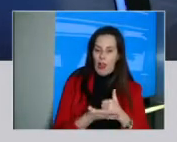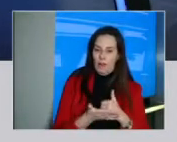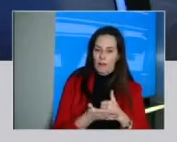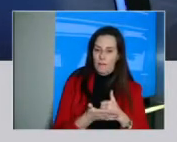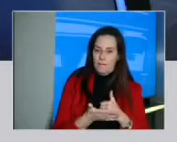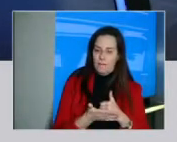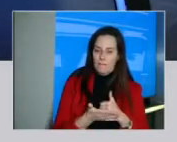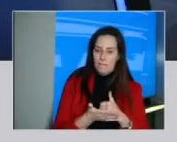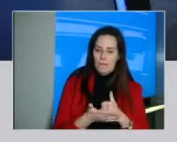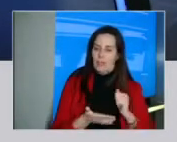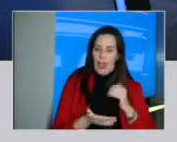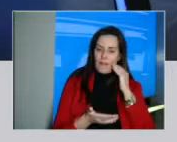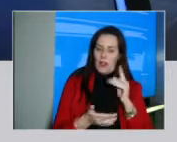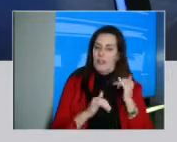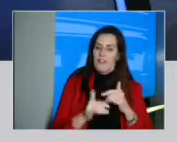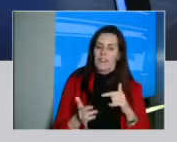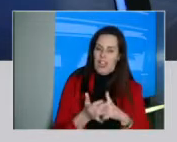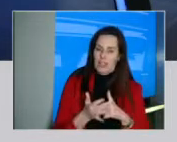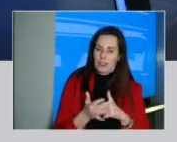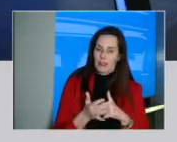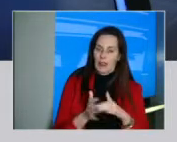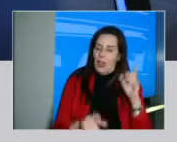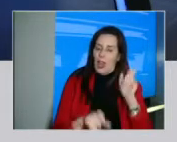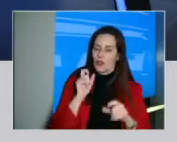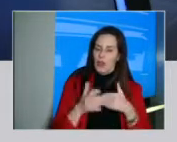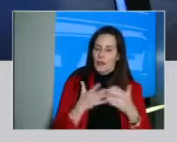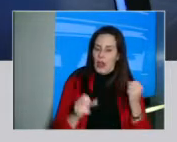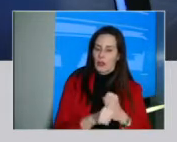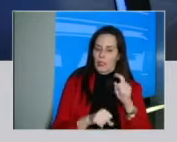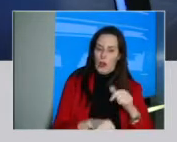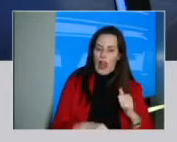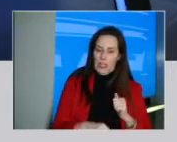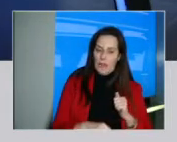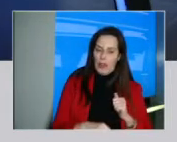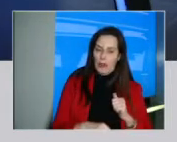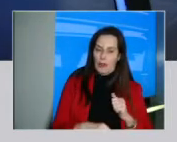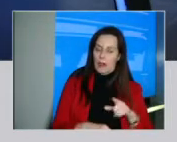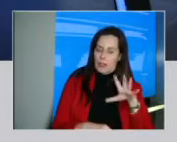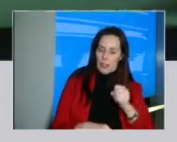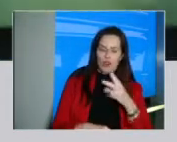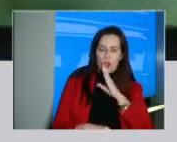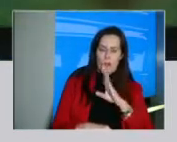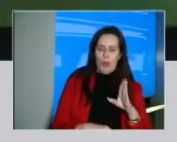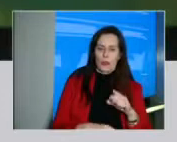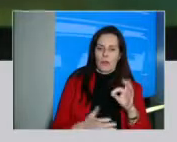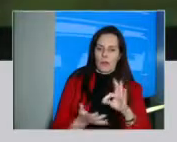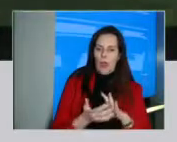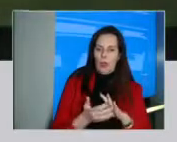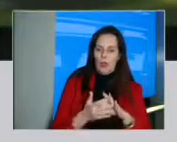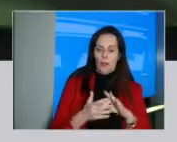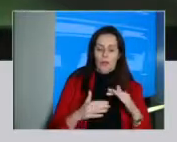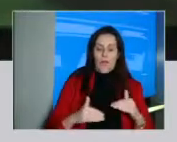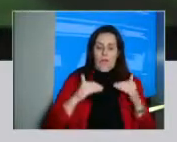לצבא של הצבא האמריקאי והביא את זה רק אנשים שלא היה להם מה לעשות הגיעו לצבא. הם זיהו את שני הבעיות האלה, ובעשור